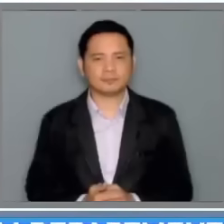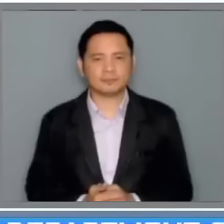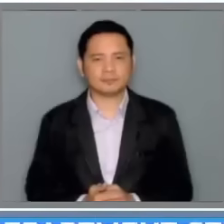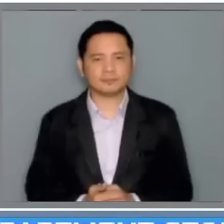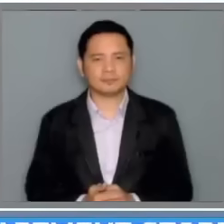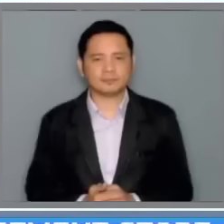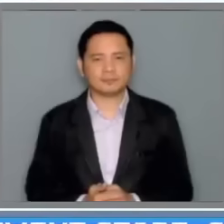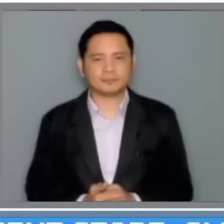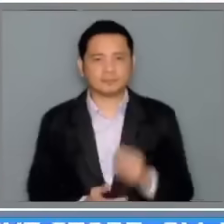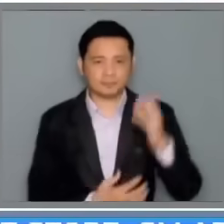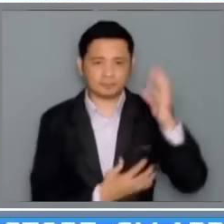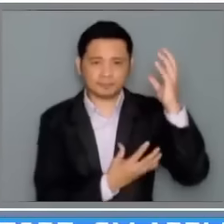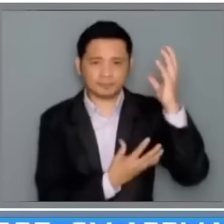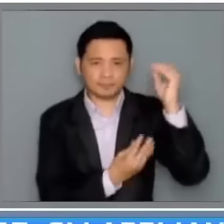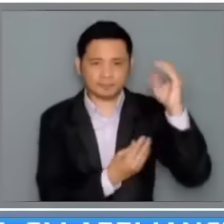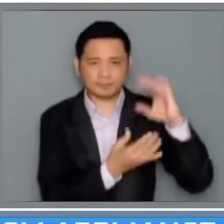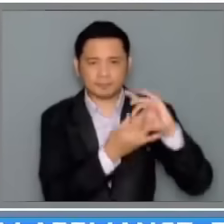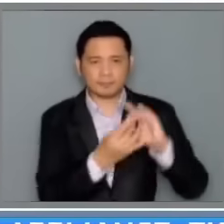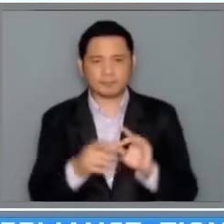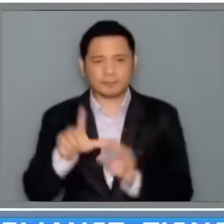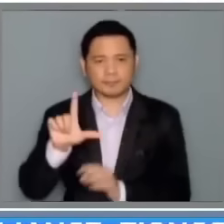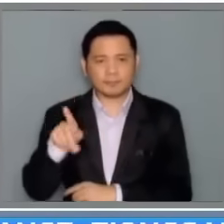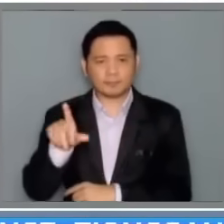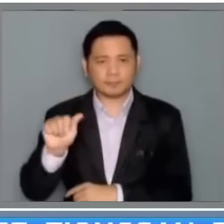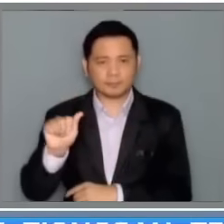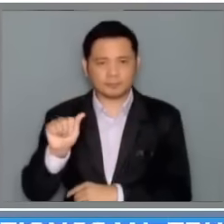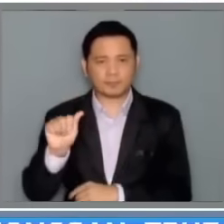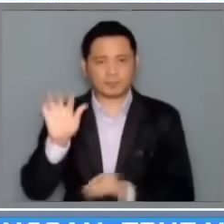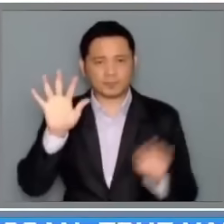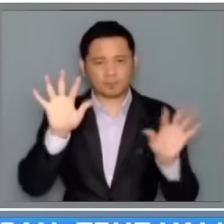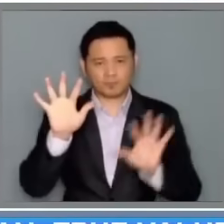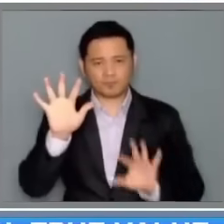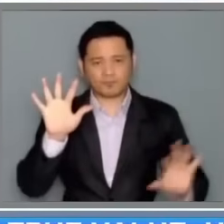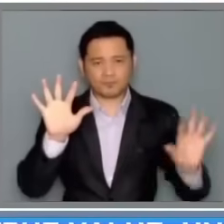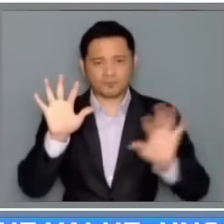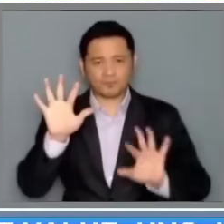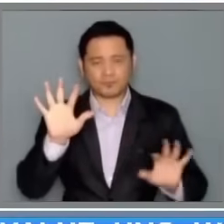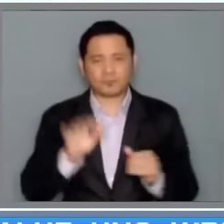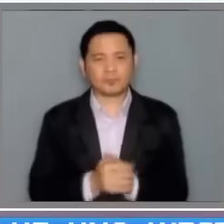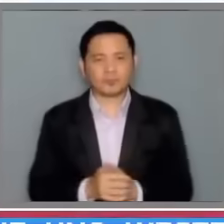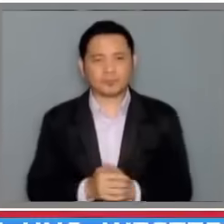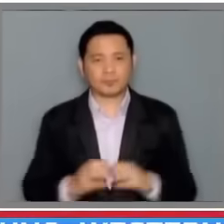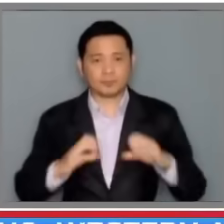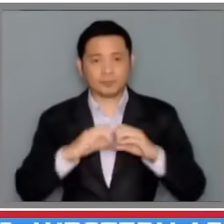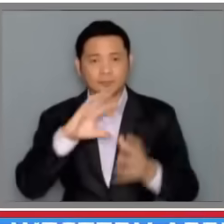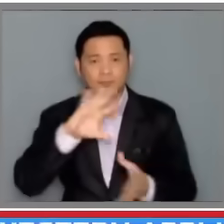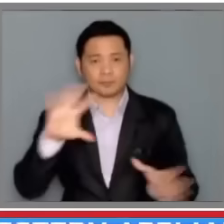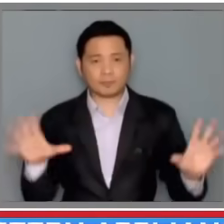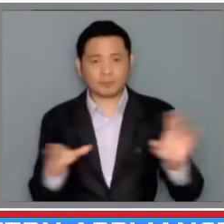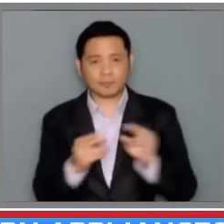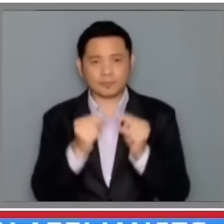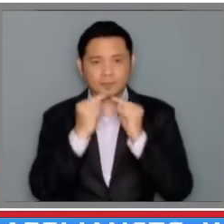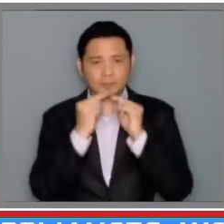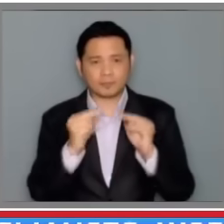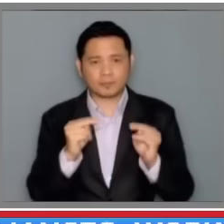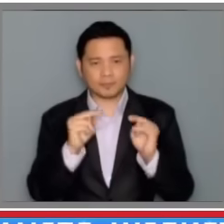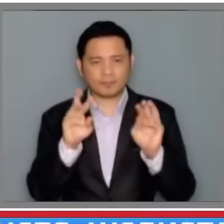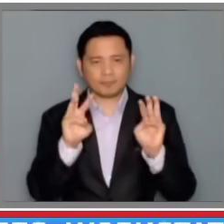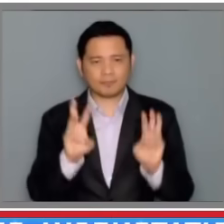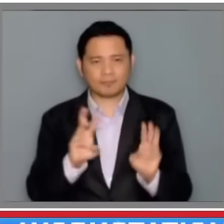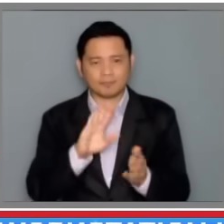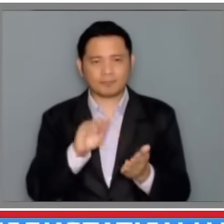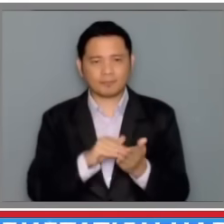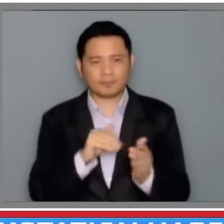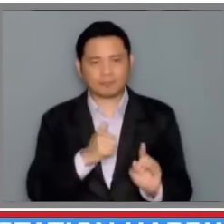Update na po tayo kaugnay sa low pressure area na nasa silangan ng bansa mula sa GMA Integrated News Weather Center. Kasama si Katrina Son.